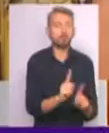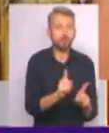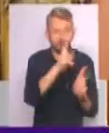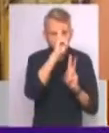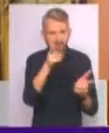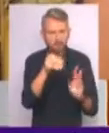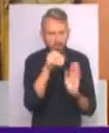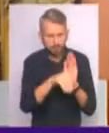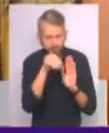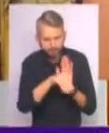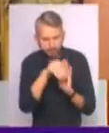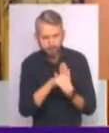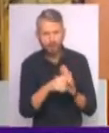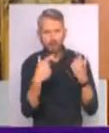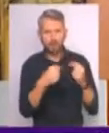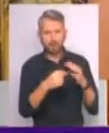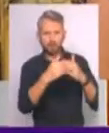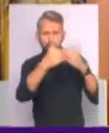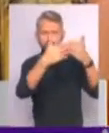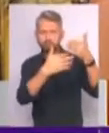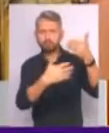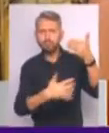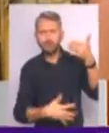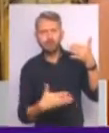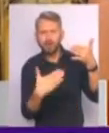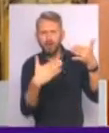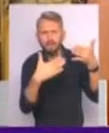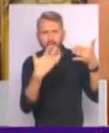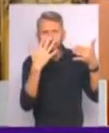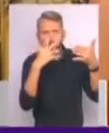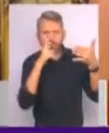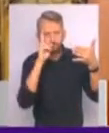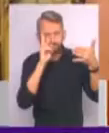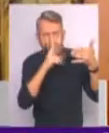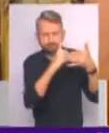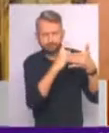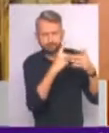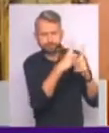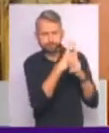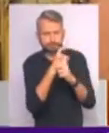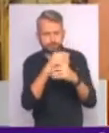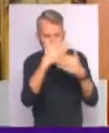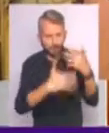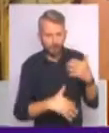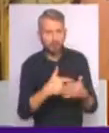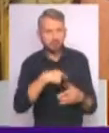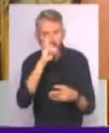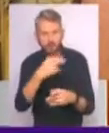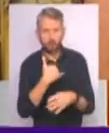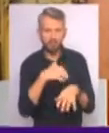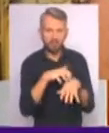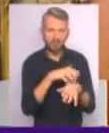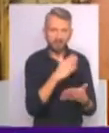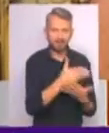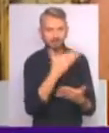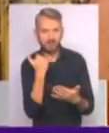неизвестного состава, где вот целый перечень каких-то составляющих, мы не знаем, есть ли у нас на что-то аллергия, позволяют